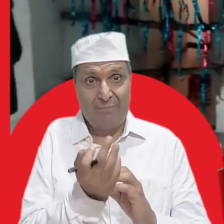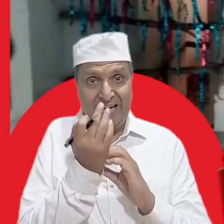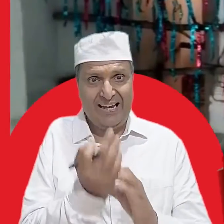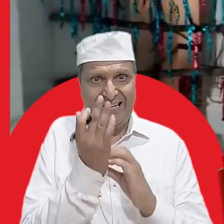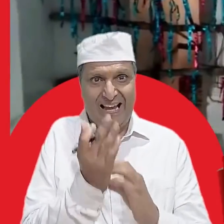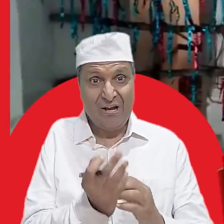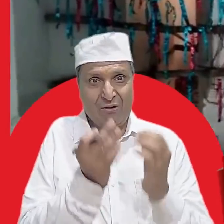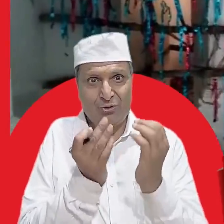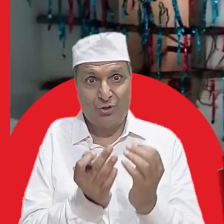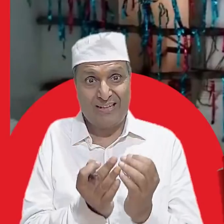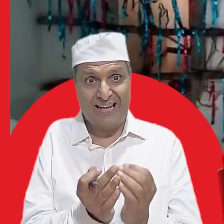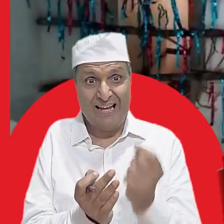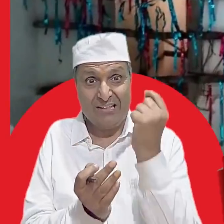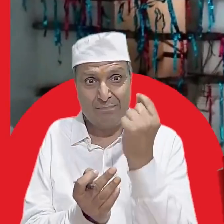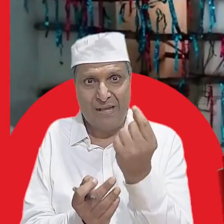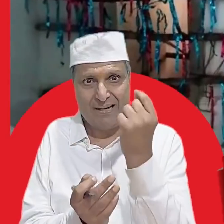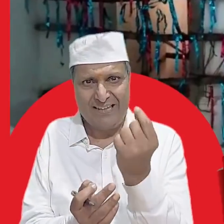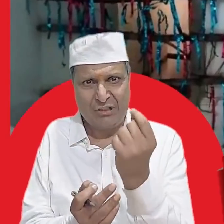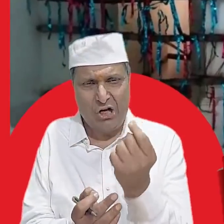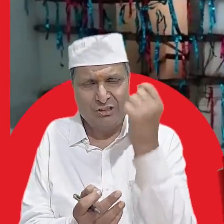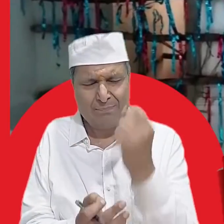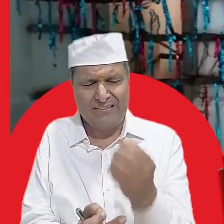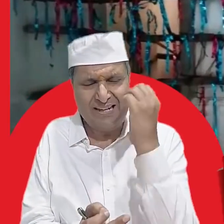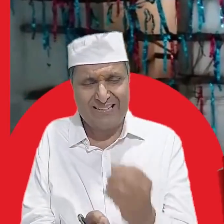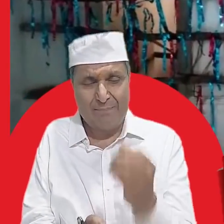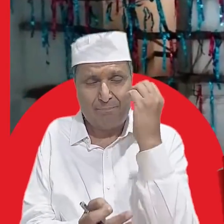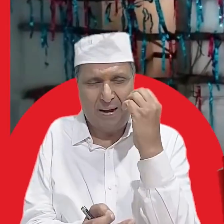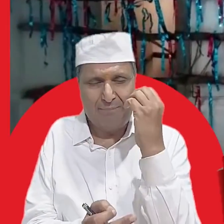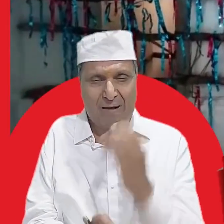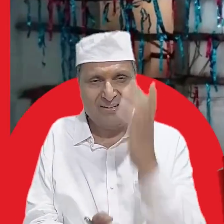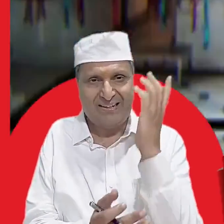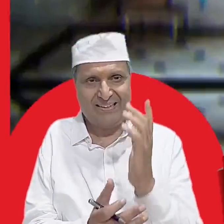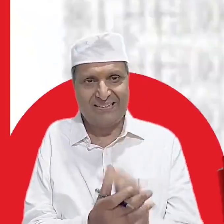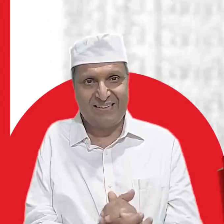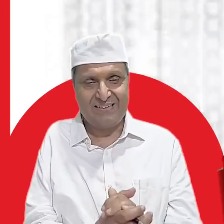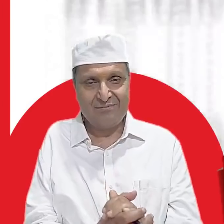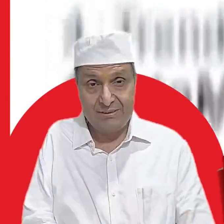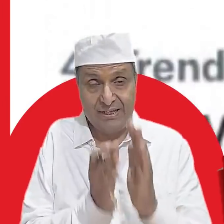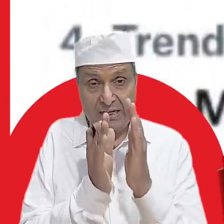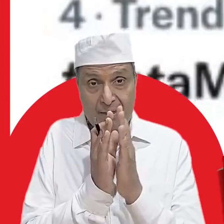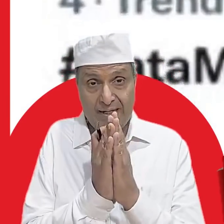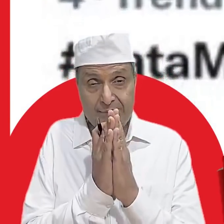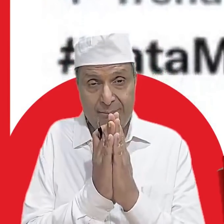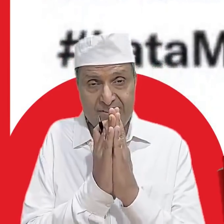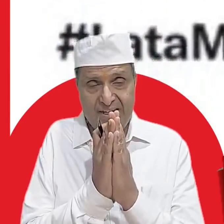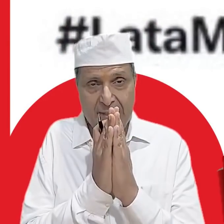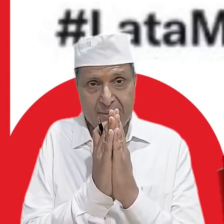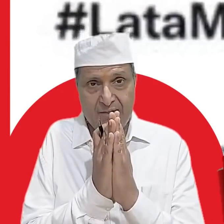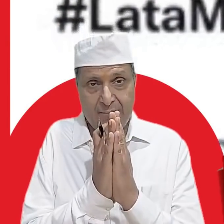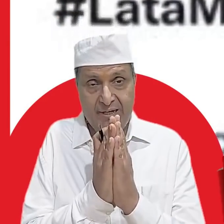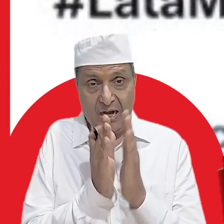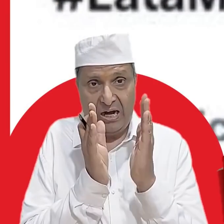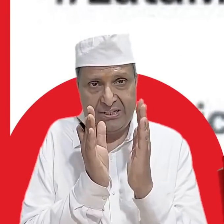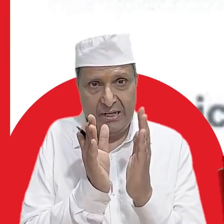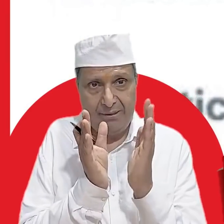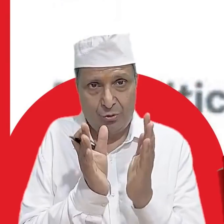का धाम एक ही है, और उसको कहते हैं सबसे बड़े तीर्थ को सबसे तरीके से बेपावन कर दिया जाता है। चैनल महालक्ष्मी ने पिछले एक पखवाड़े